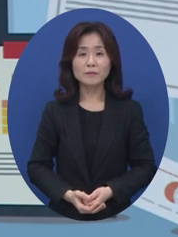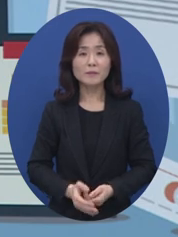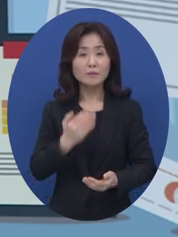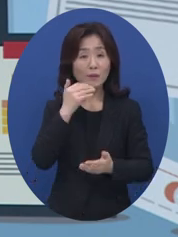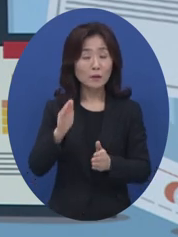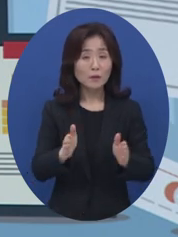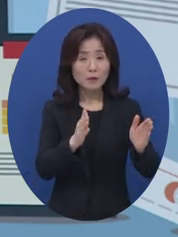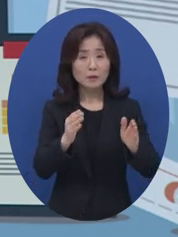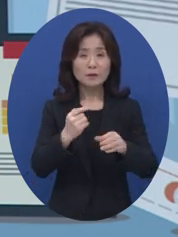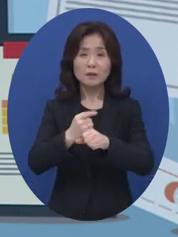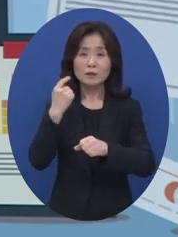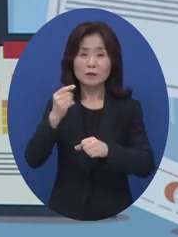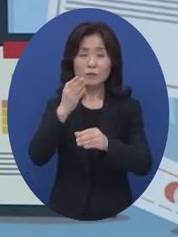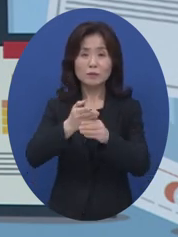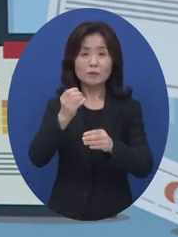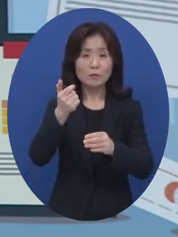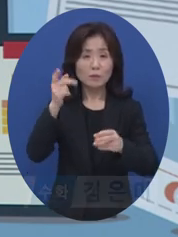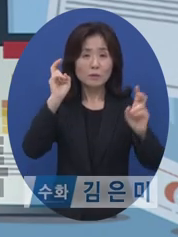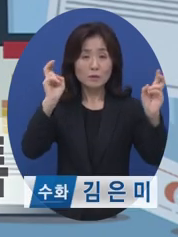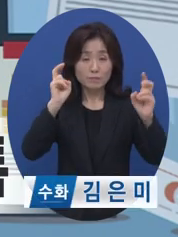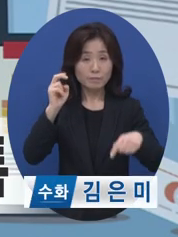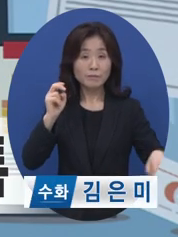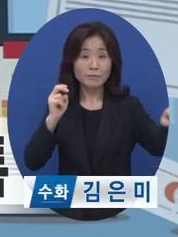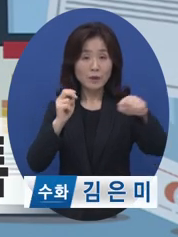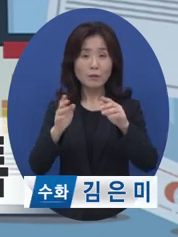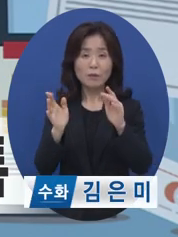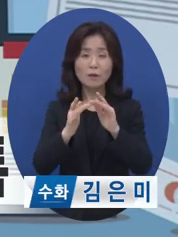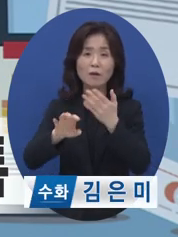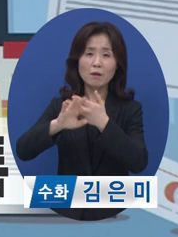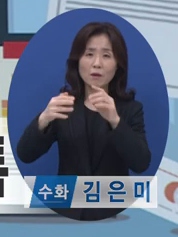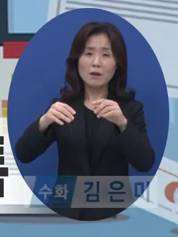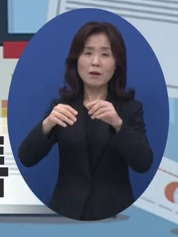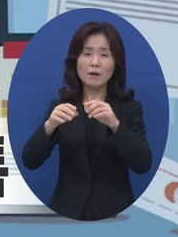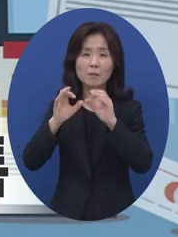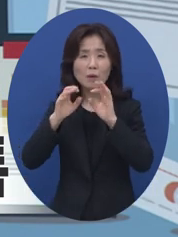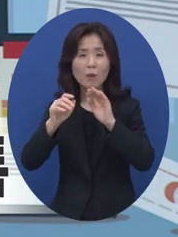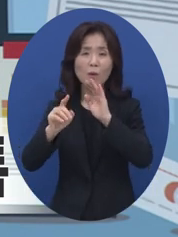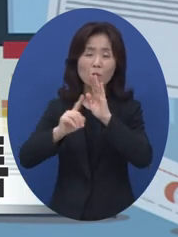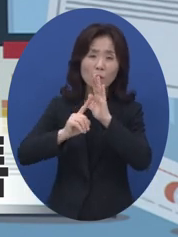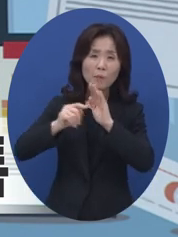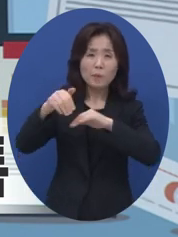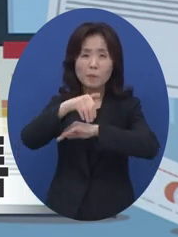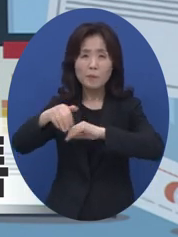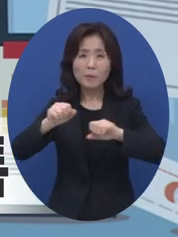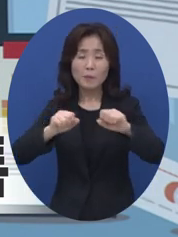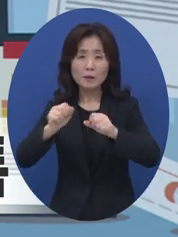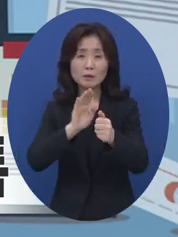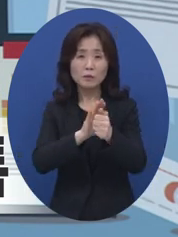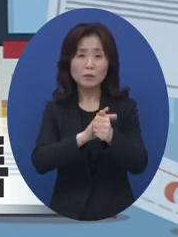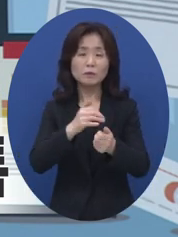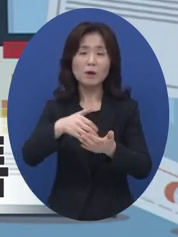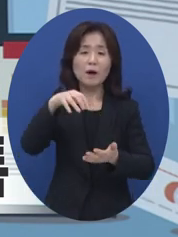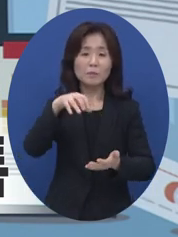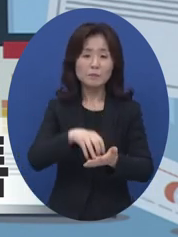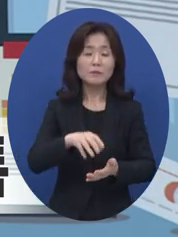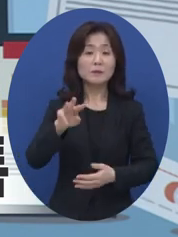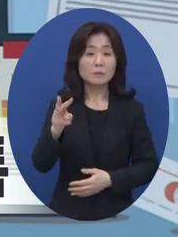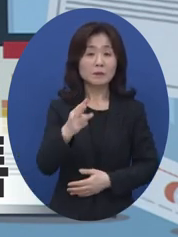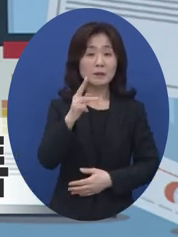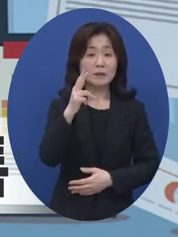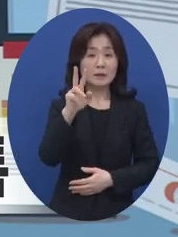경기도가 지난해 중소기업들을 대상으로 온라인 해외 마케팅을 지원해 총 3백 27만 달러 규모 매출을